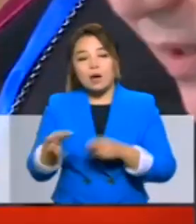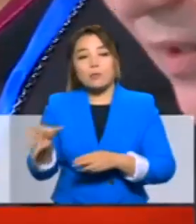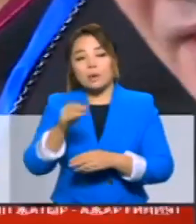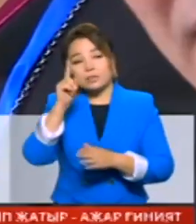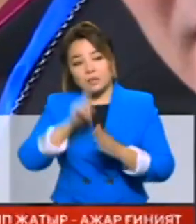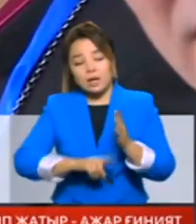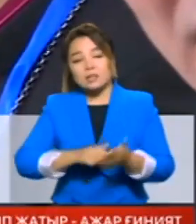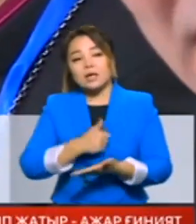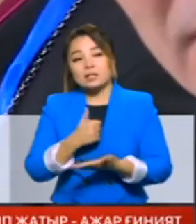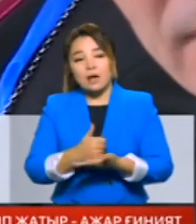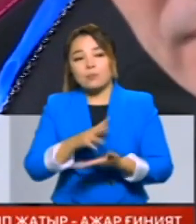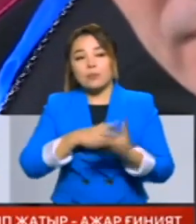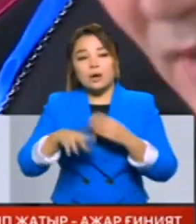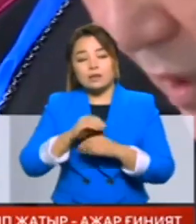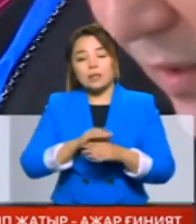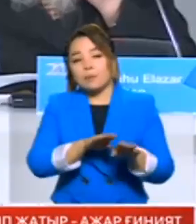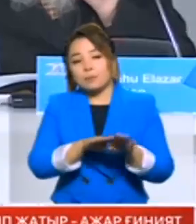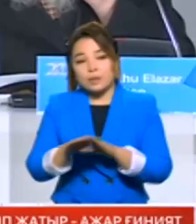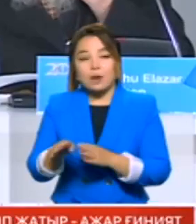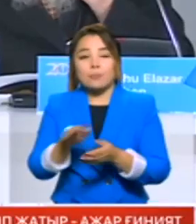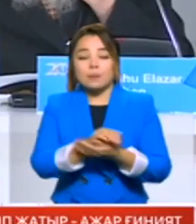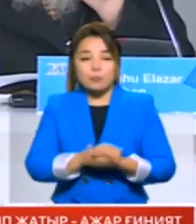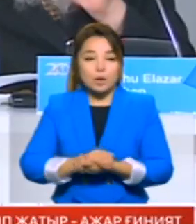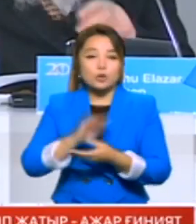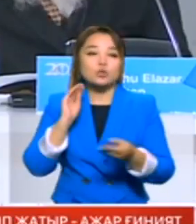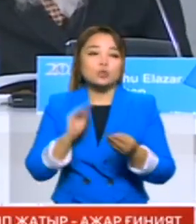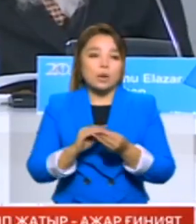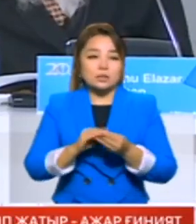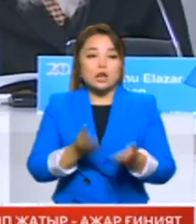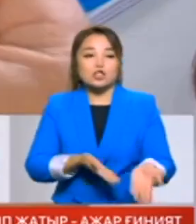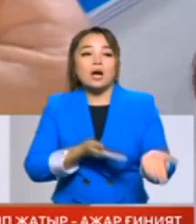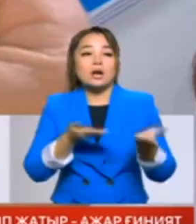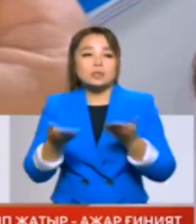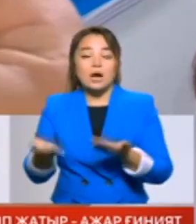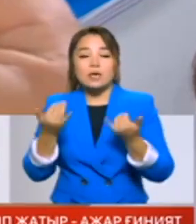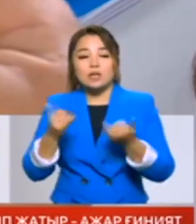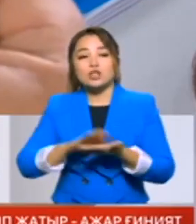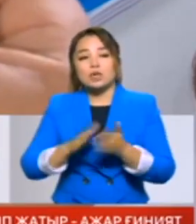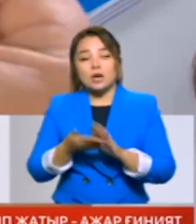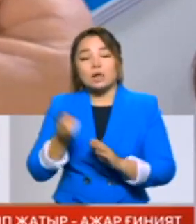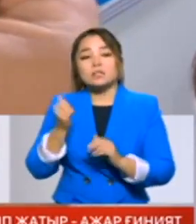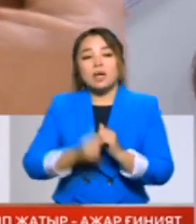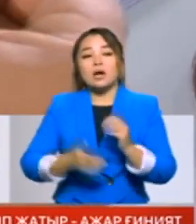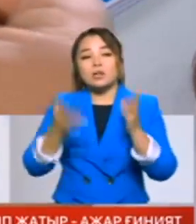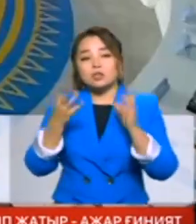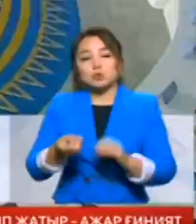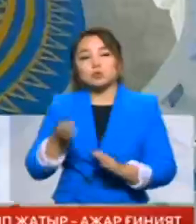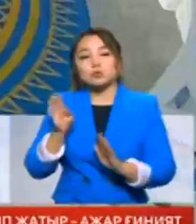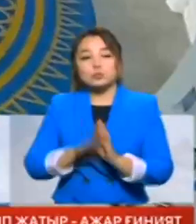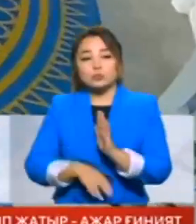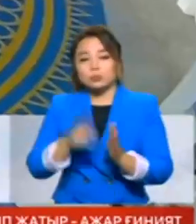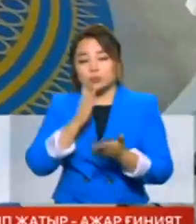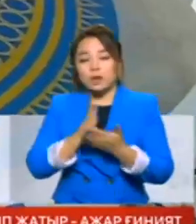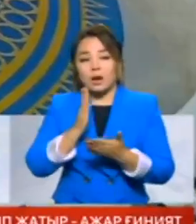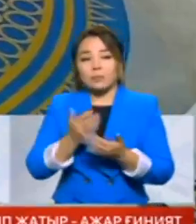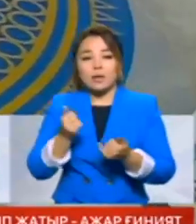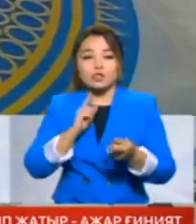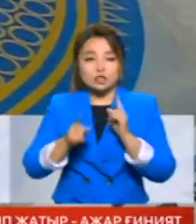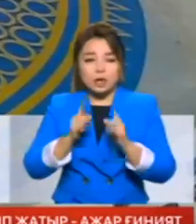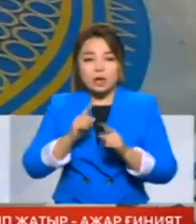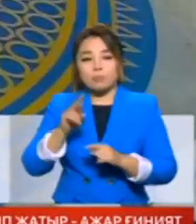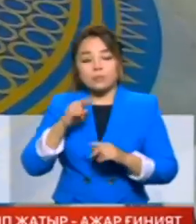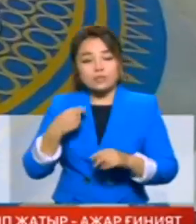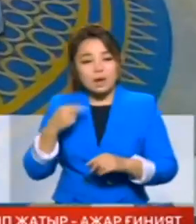дін лидерлерінің мүддесі бір: әлемді бейбітшілік пен тұрақтылыққа шақыру. Ал қазір жағдай күннен күнге ушығып барады. Жиында